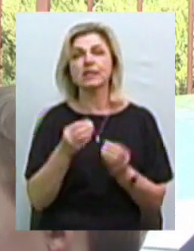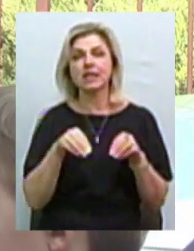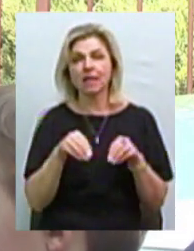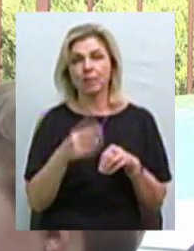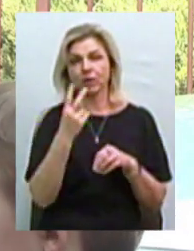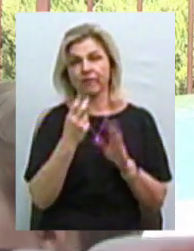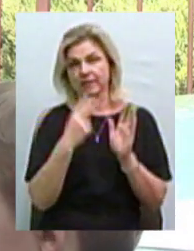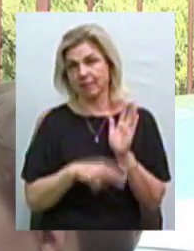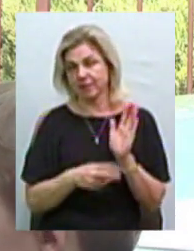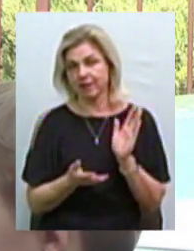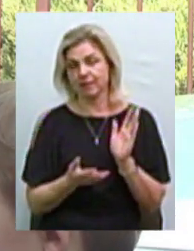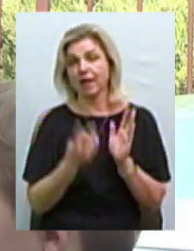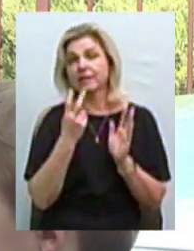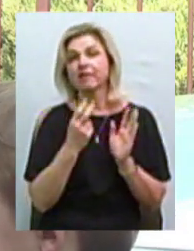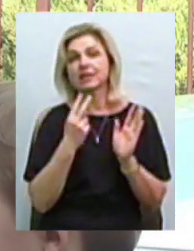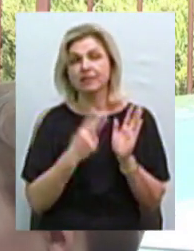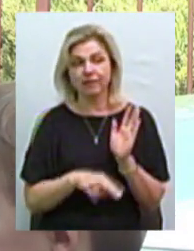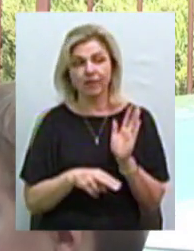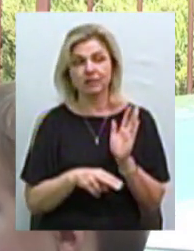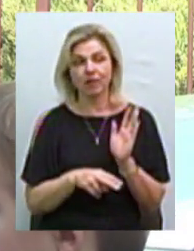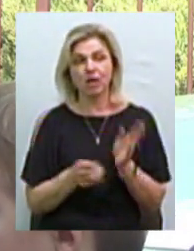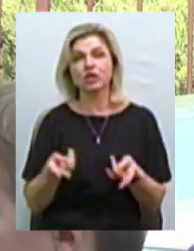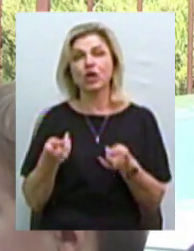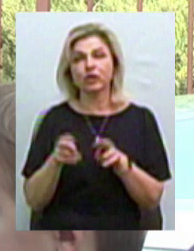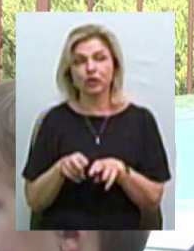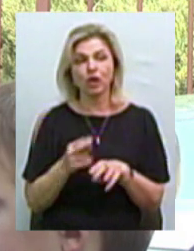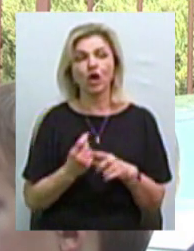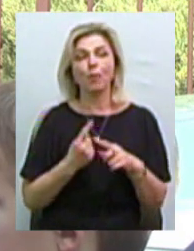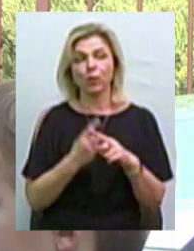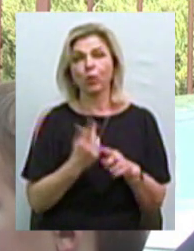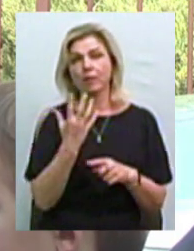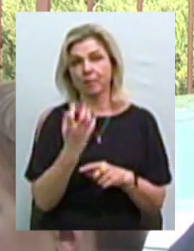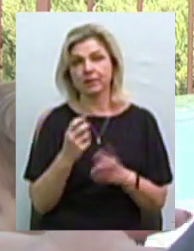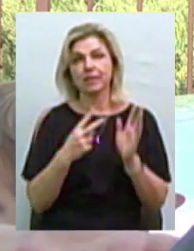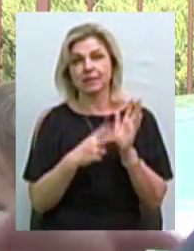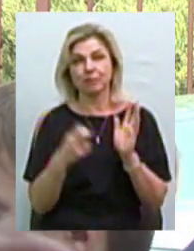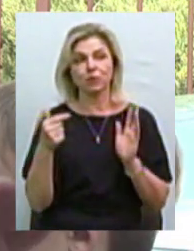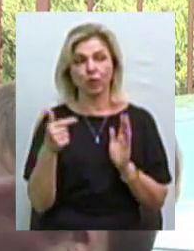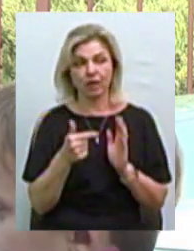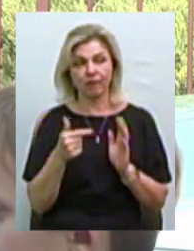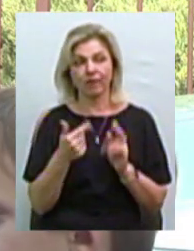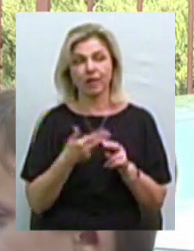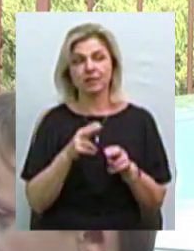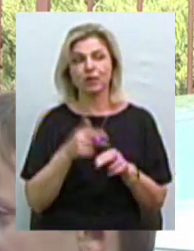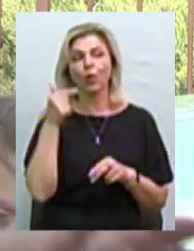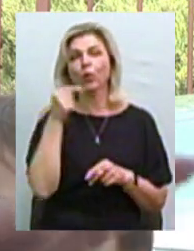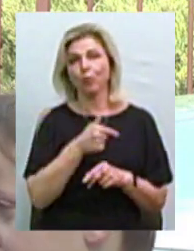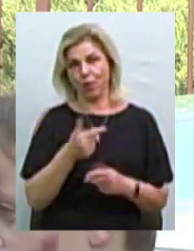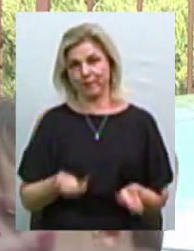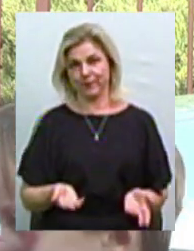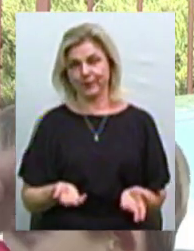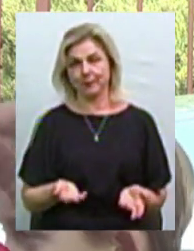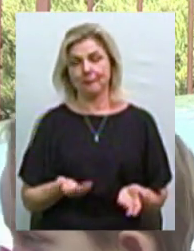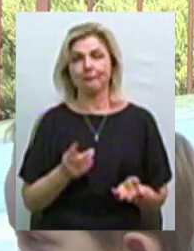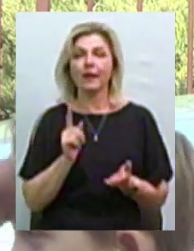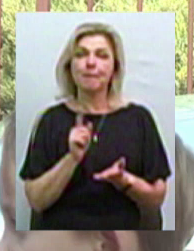270. Тобто 270 вони залишаються, плюс ще 500 і 700 гривень – це грубо.